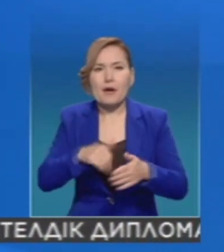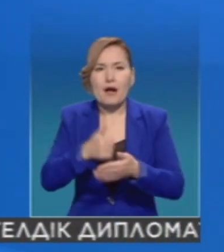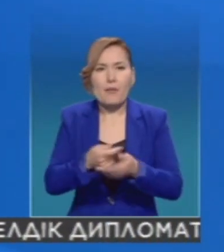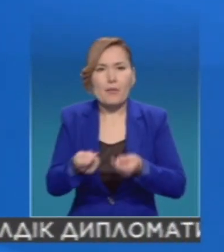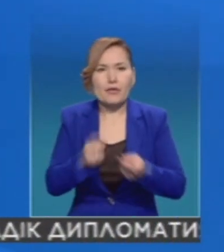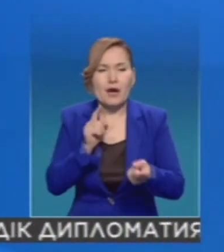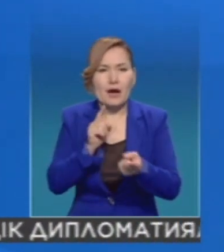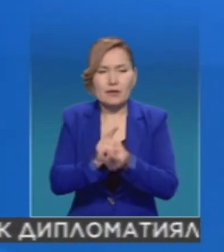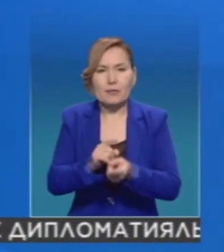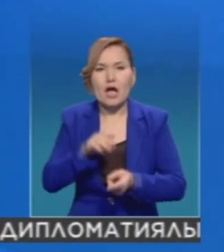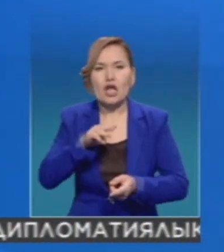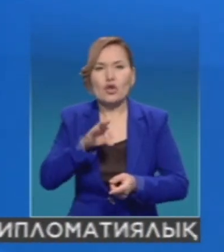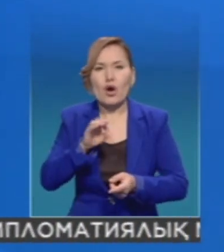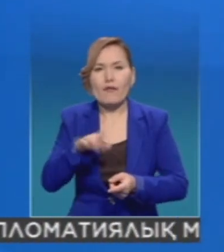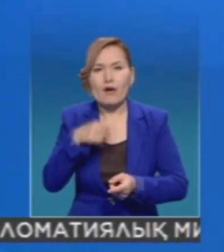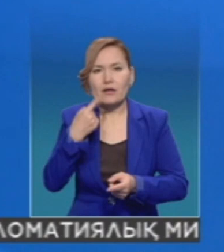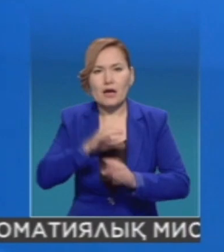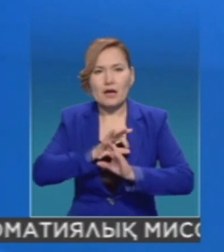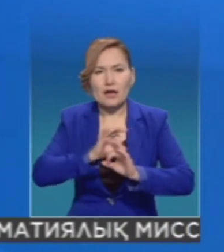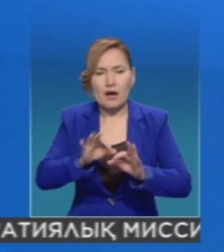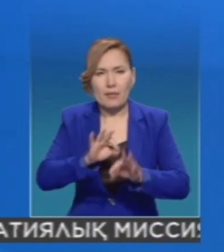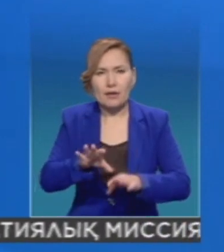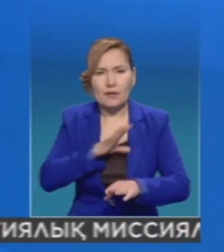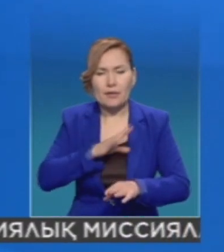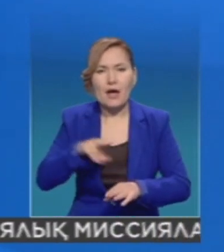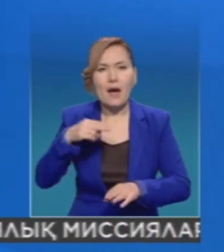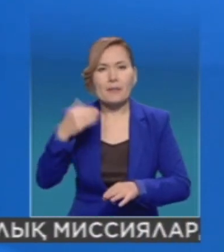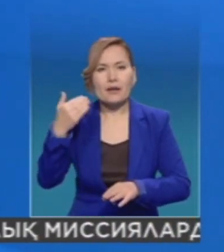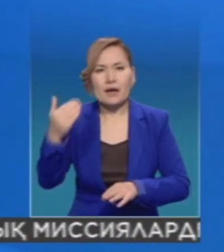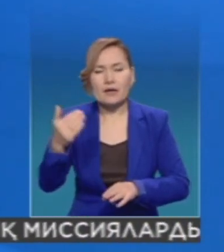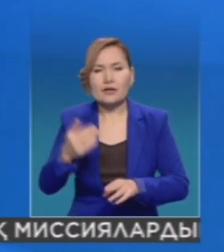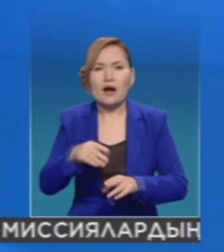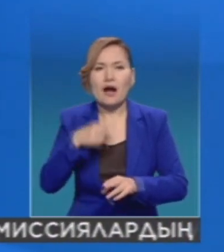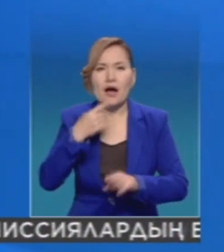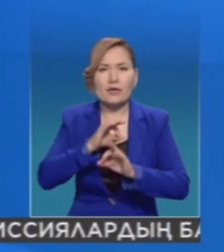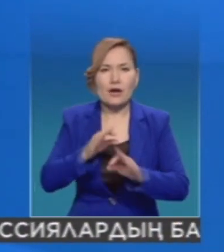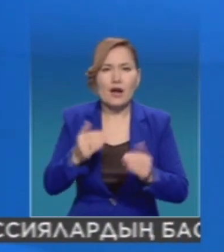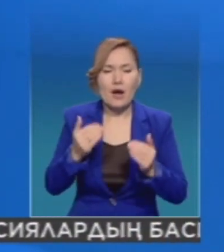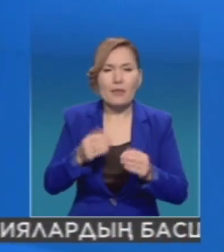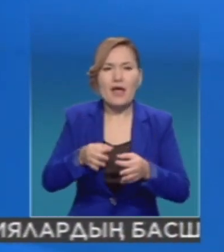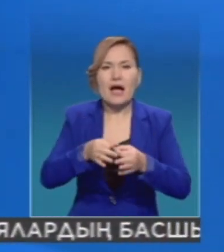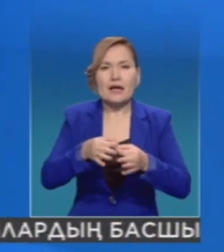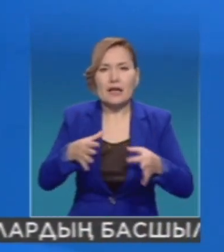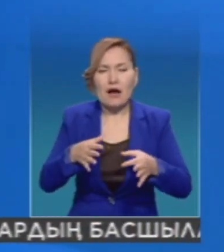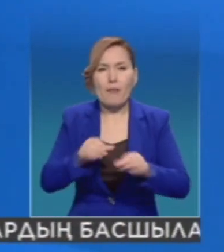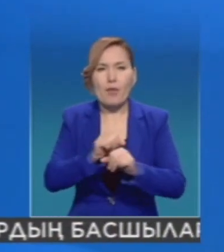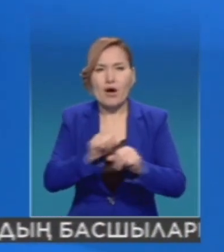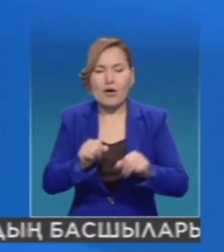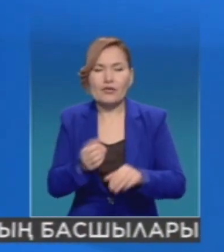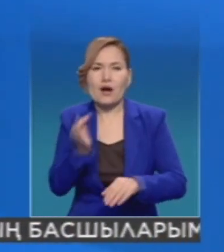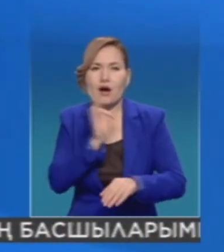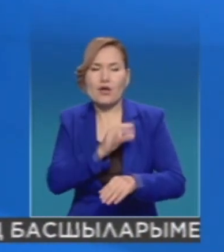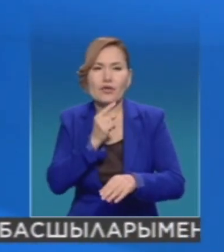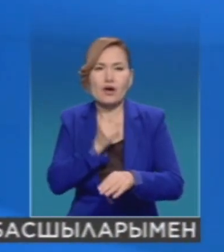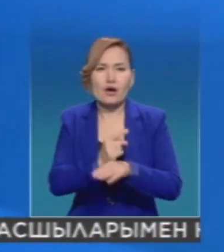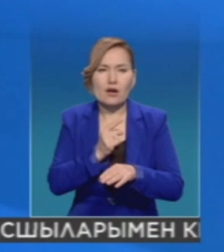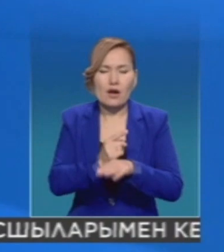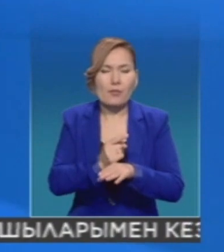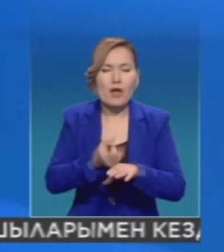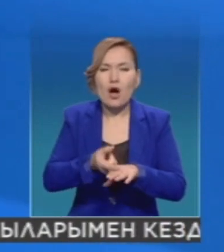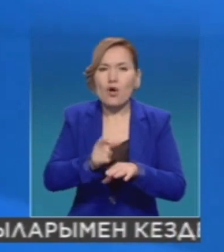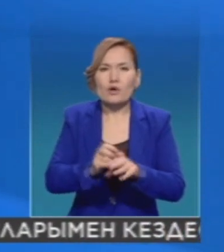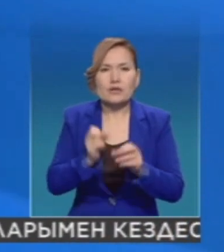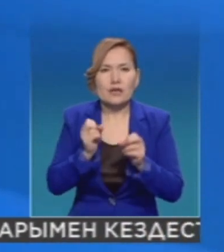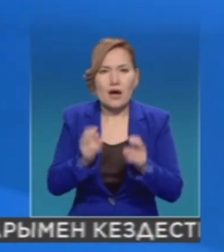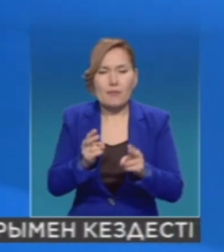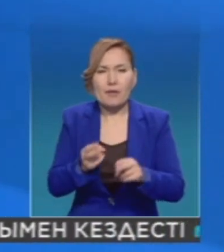басшыларымен кездесуде Қасым-Жомарт Тоқаев осындай пікір білдірді. Президенттің сөзінше, қазір ядролық қаруды қолдану туралы қауіпті мәлімдемелер